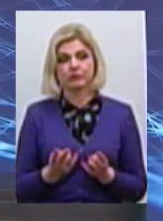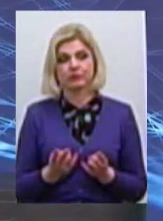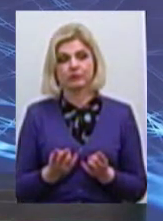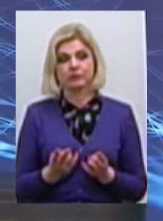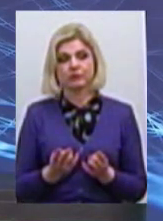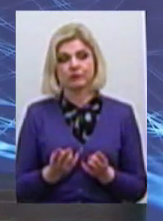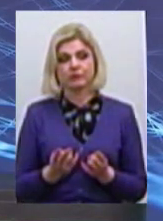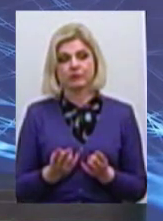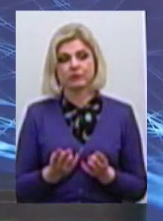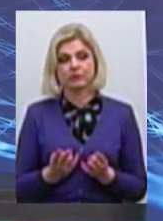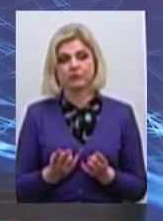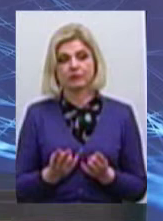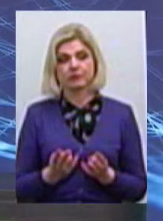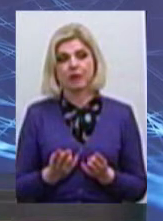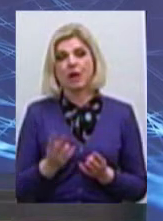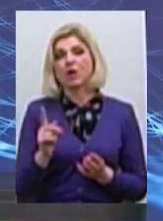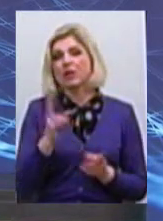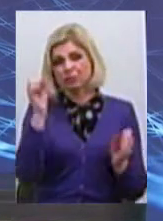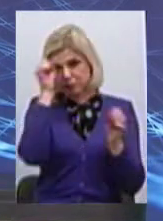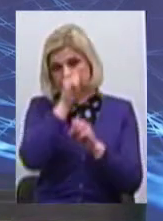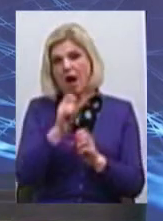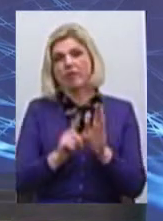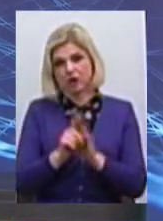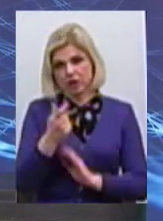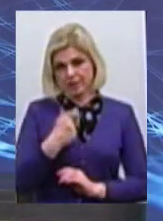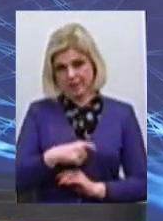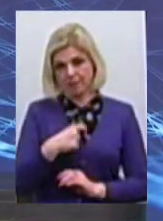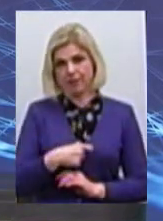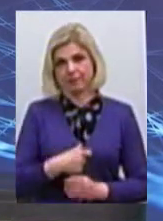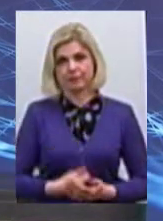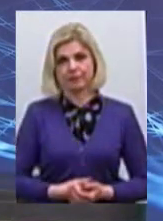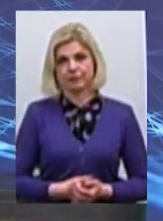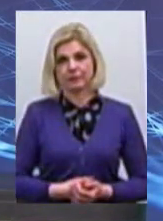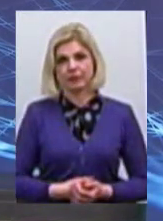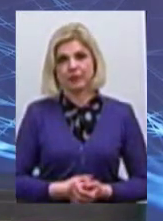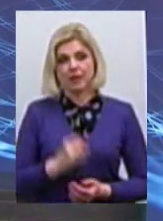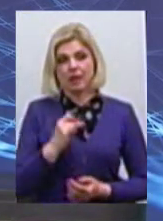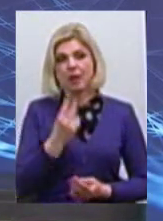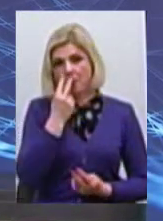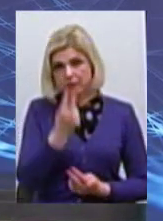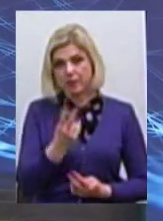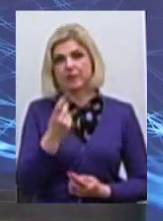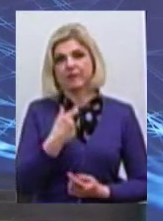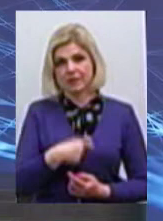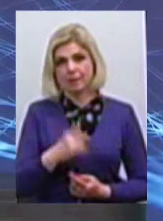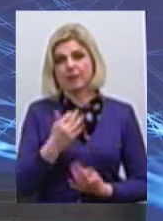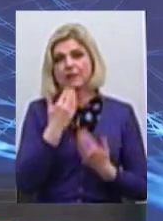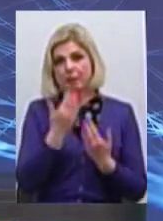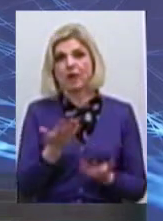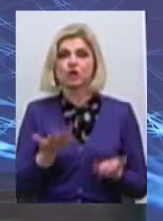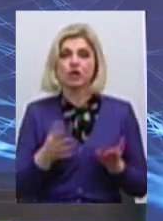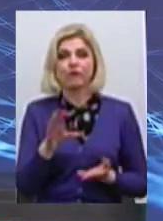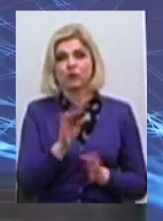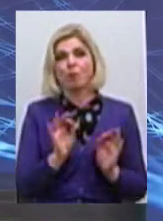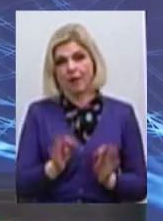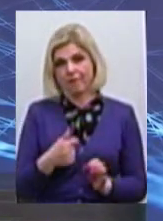кудись тикати, вибачте, пальцем, а почати з себе. В першу чергу. І зазирнути у себе, і запитати, а чи все правильно